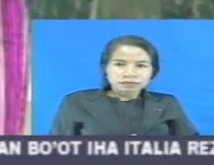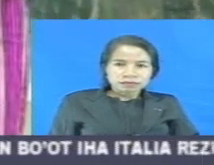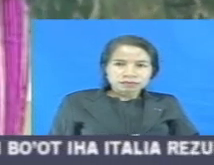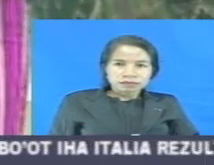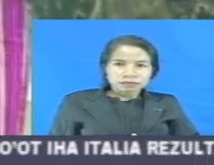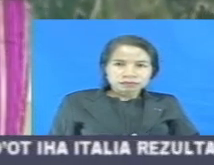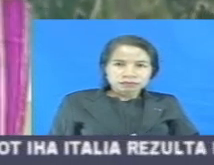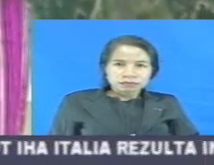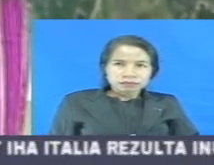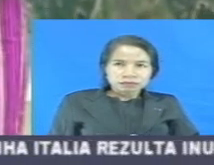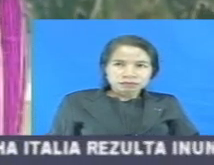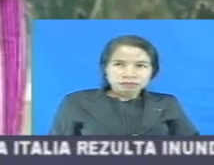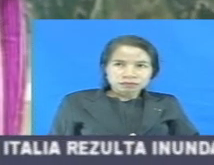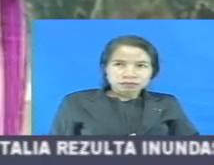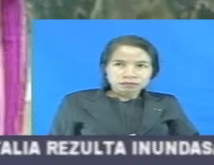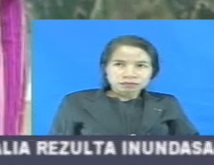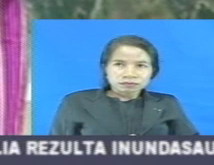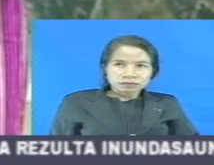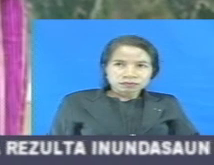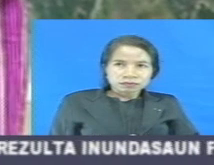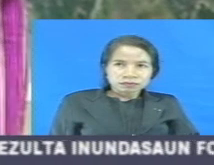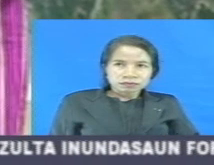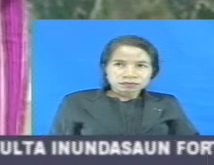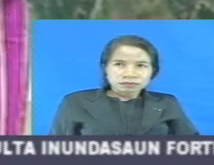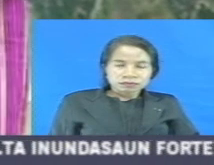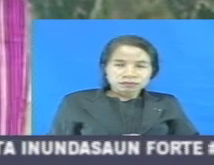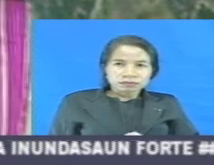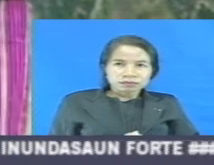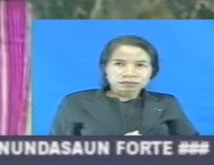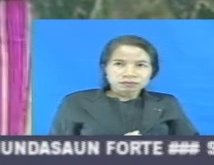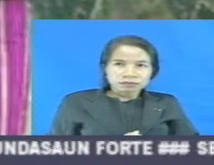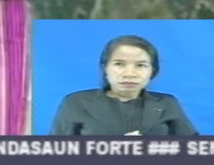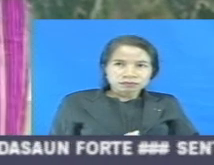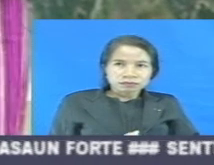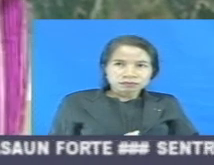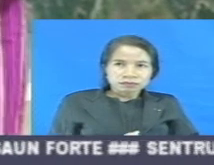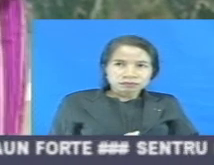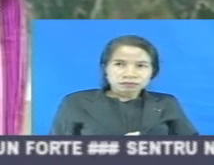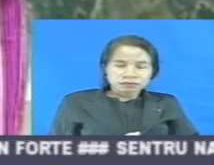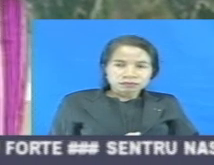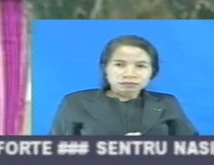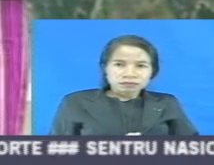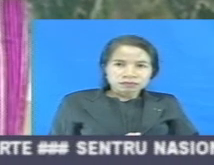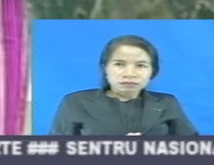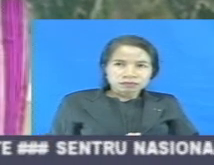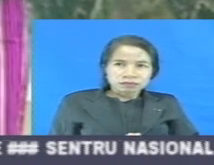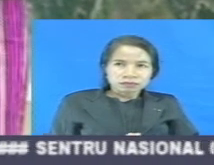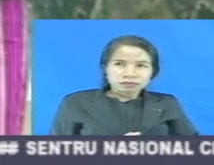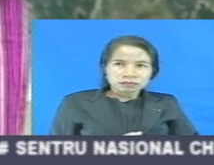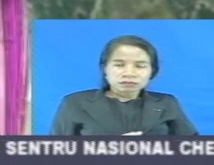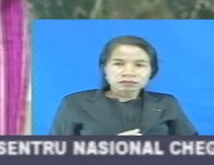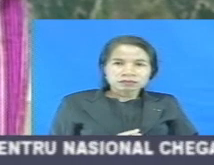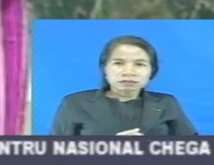edisaun abang nian tapi telespetador sira ba ohin kale dane haus e konvidita bot sira mai taba akompanya ho di hatene kona ba previsan